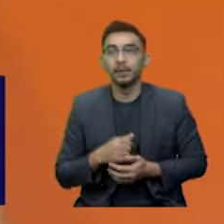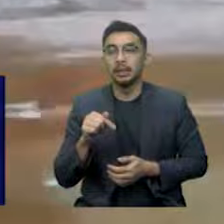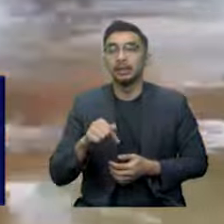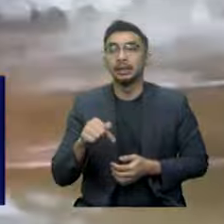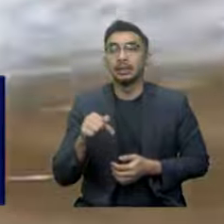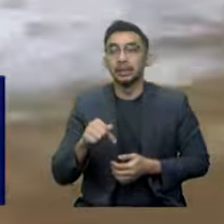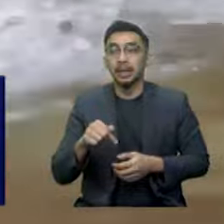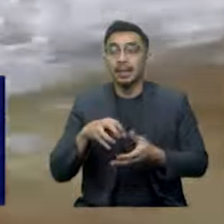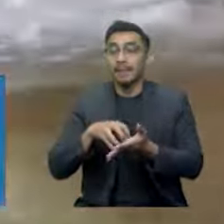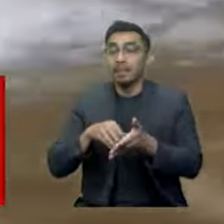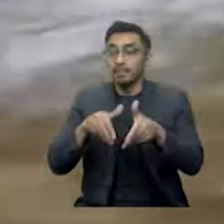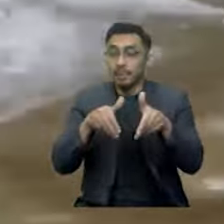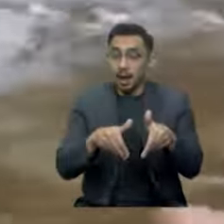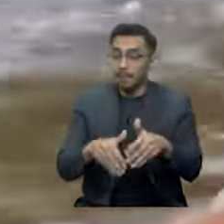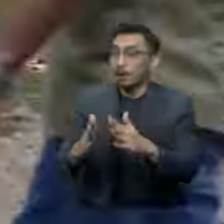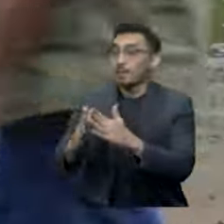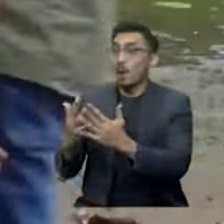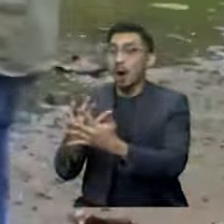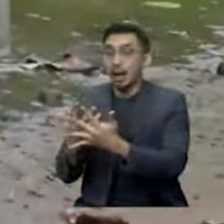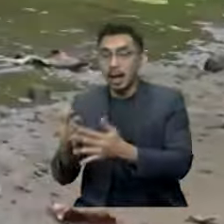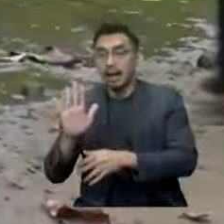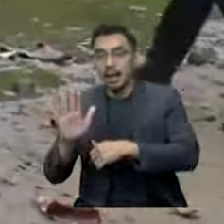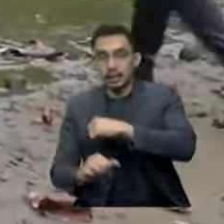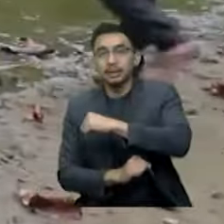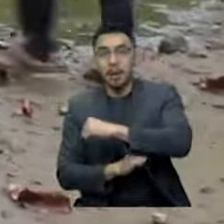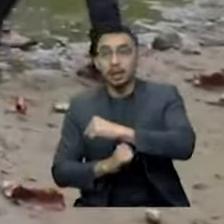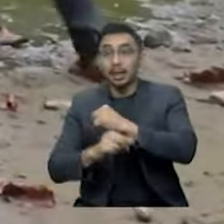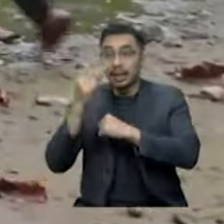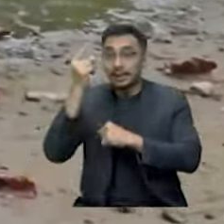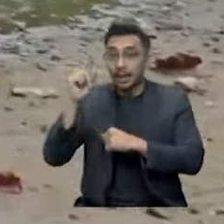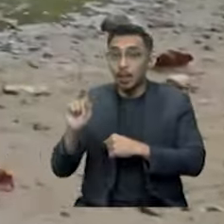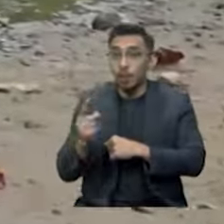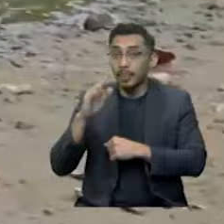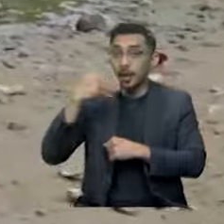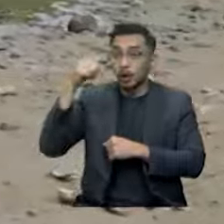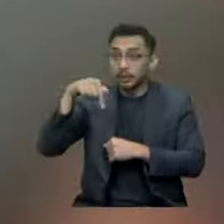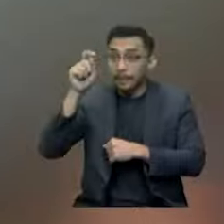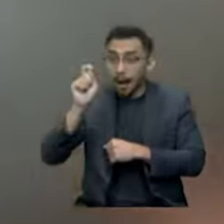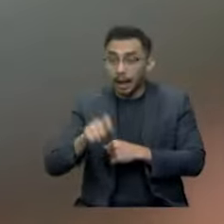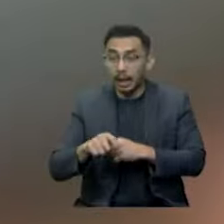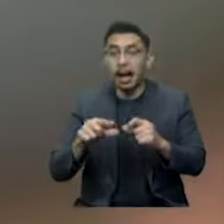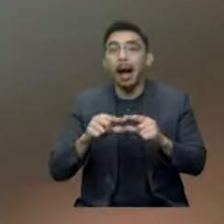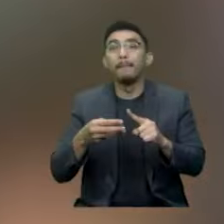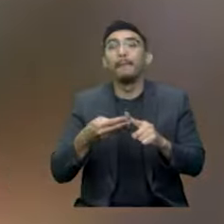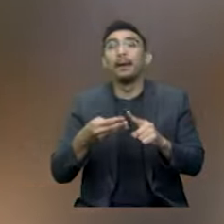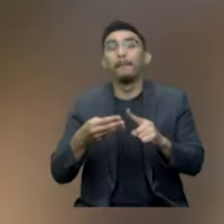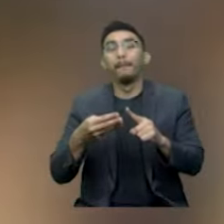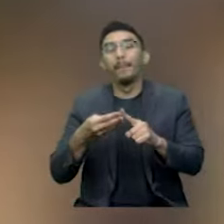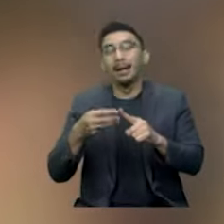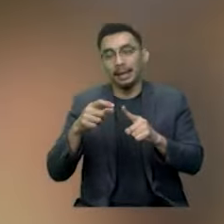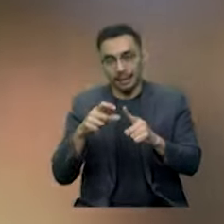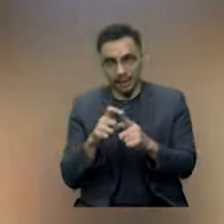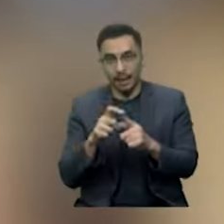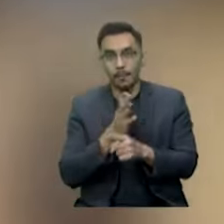meter. Rencananya pembangunan jembatan akan dimulai tahun ini menggunakan anggaran APBD Kabupaten setempat. Dari Kabupaten